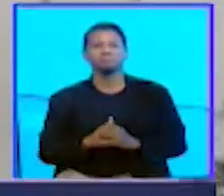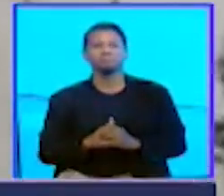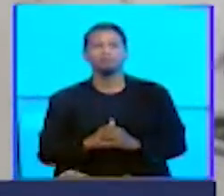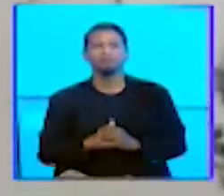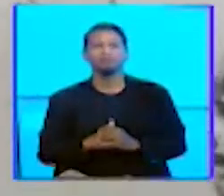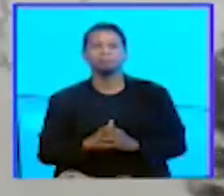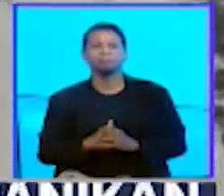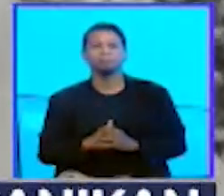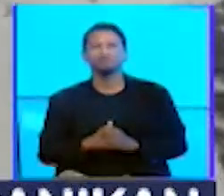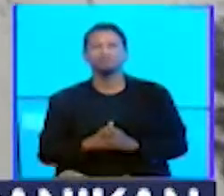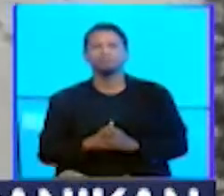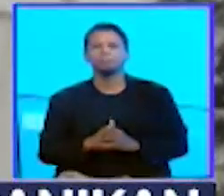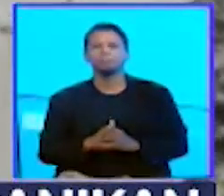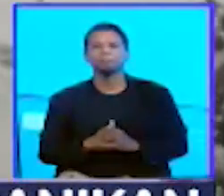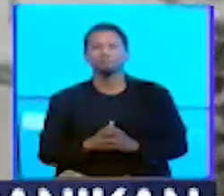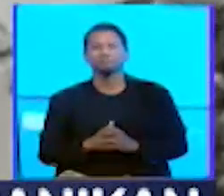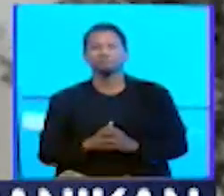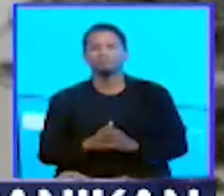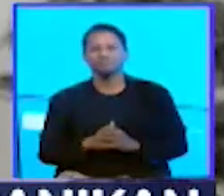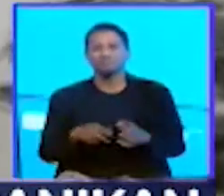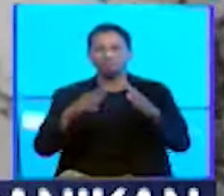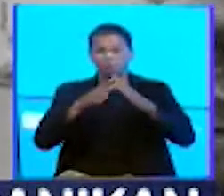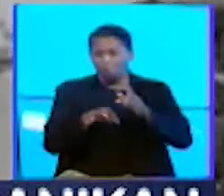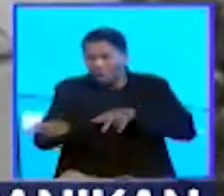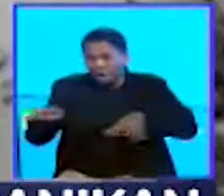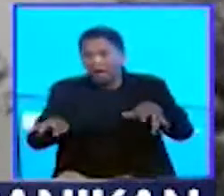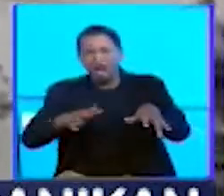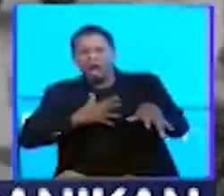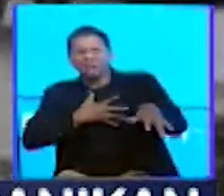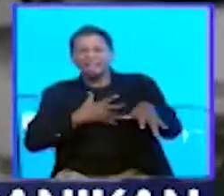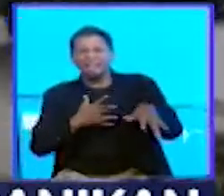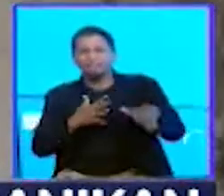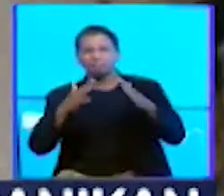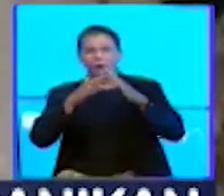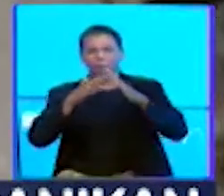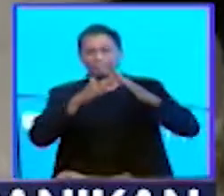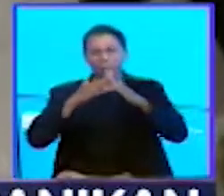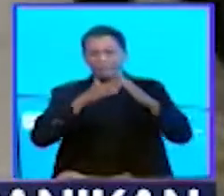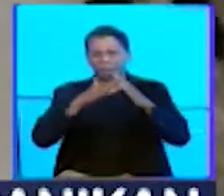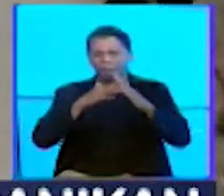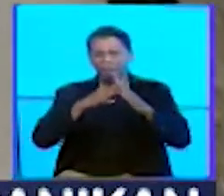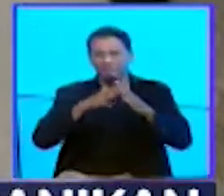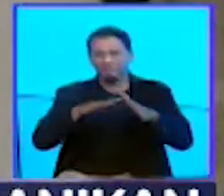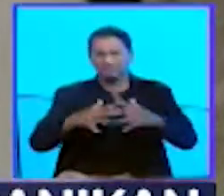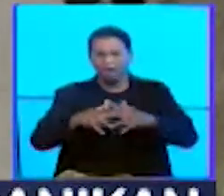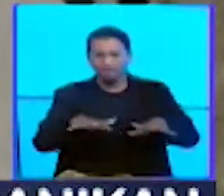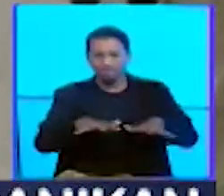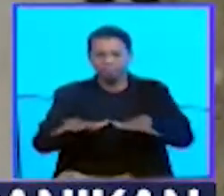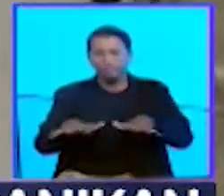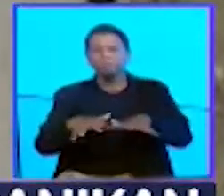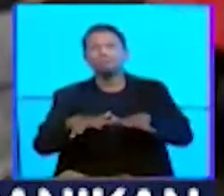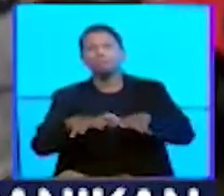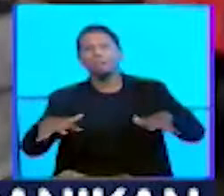Sejumlah warga ini tampak panik dan berlarian saat mendapati rumah mereka bergeser serta aspal jalan retak akibat adanya pergerakan tanah.